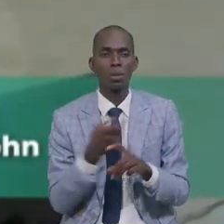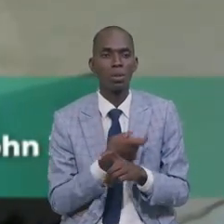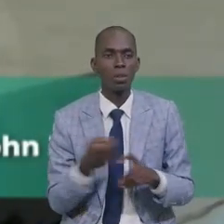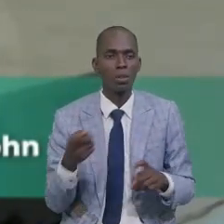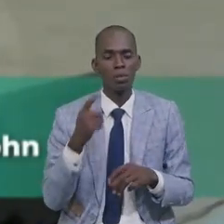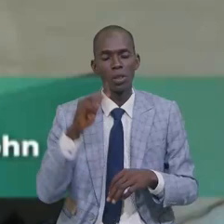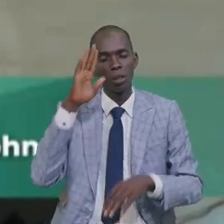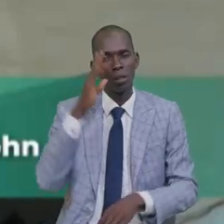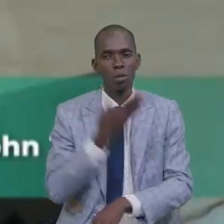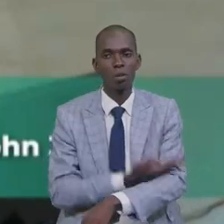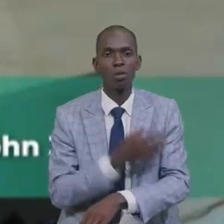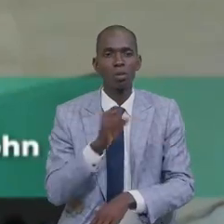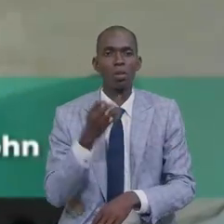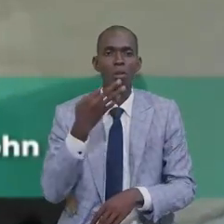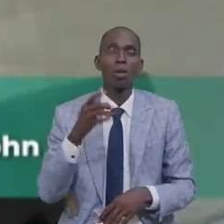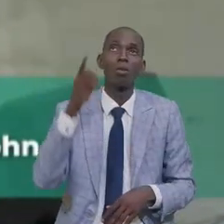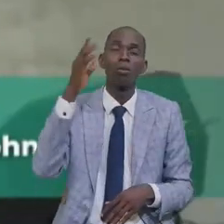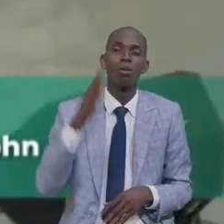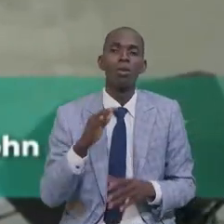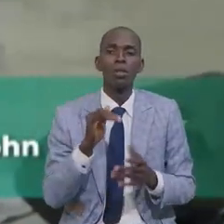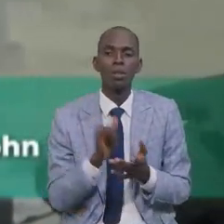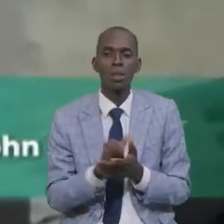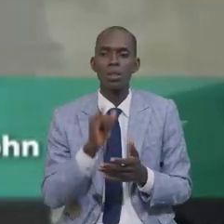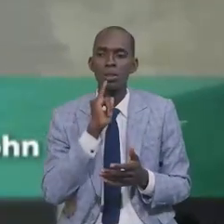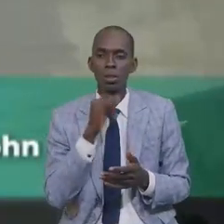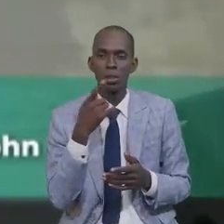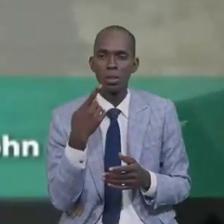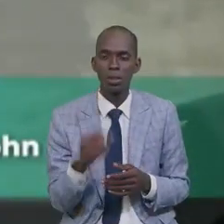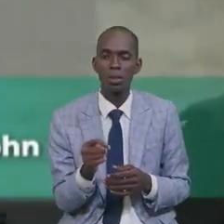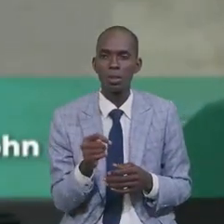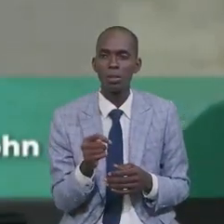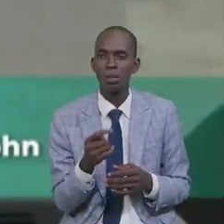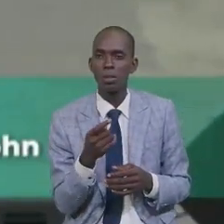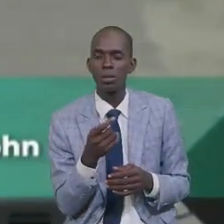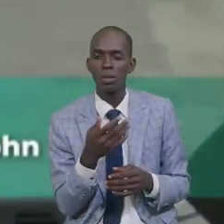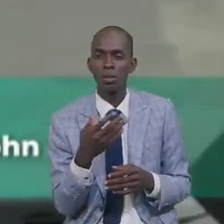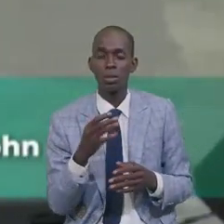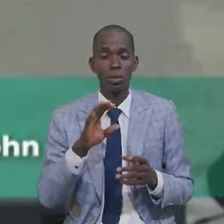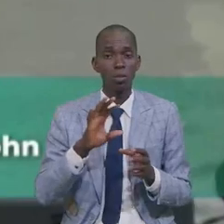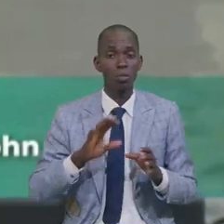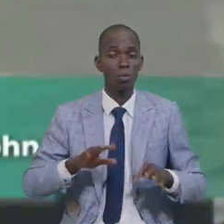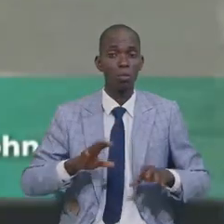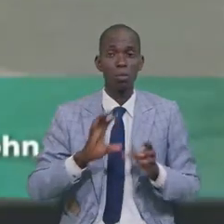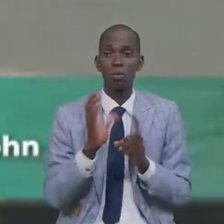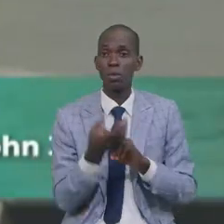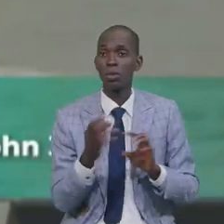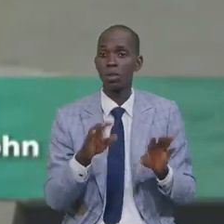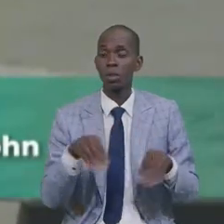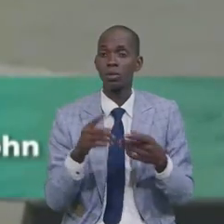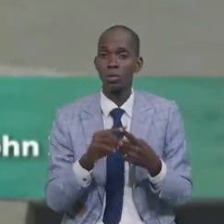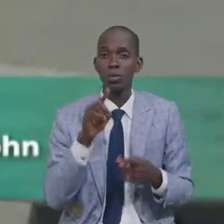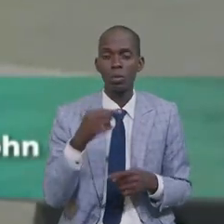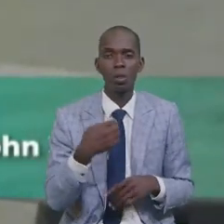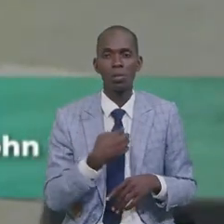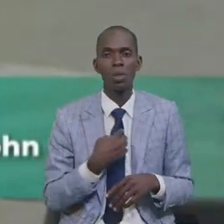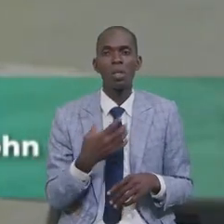Afin que vous soyez irréprochables et purs des enfants de Dieu. Irrépréhensibles. Ça, c'est le privilège que nous douge. Fils de